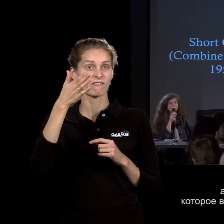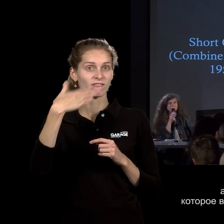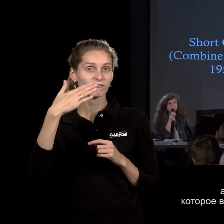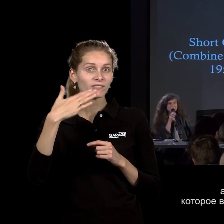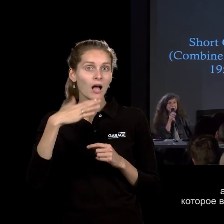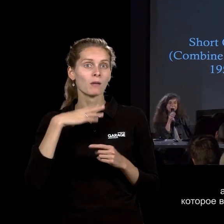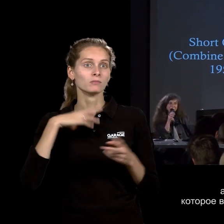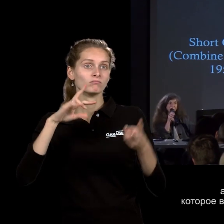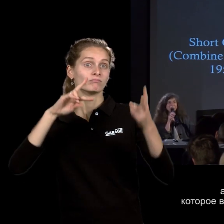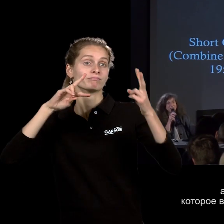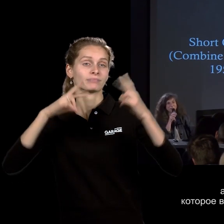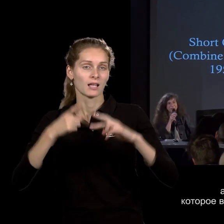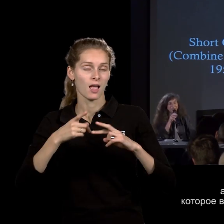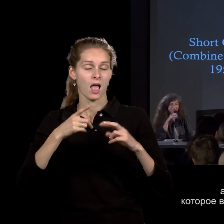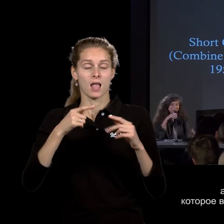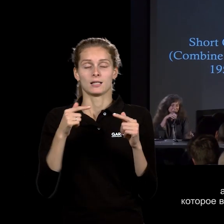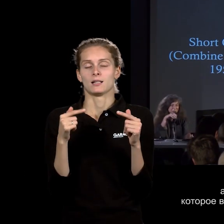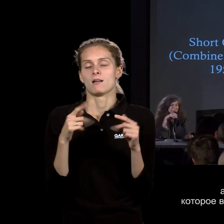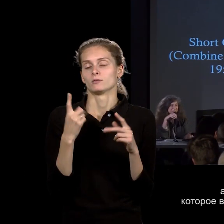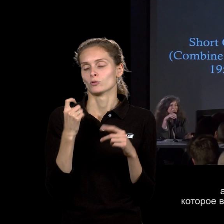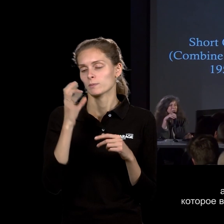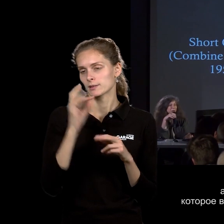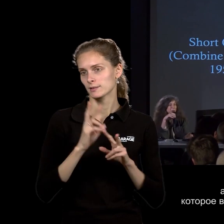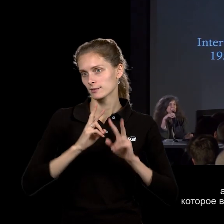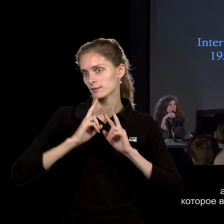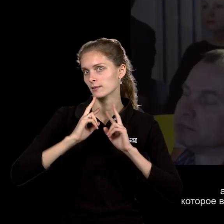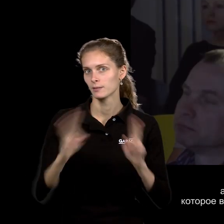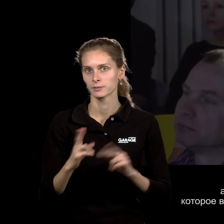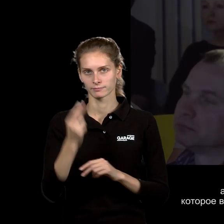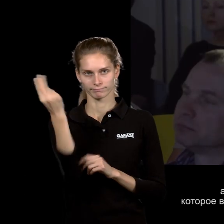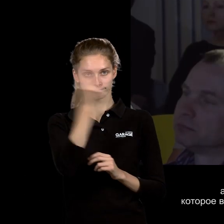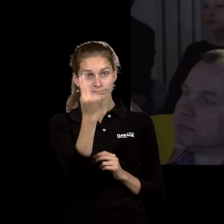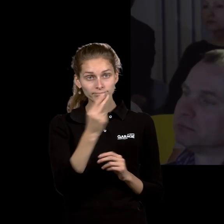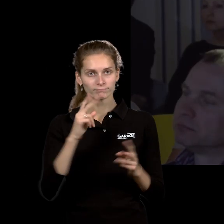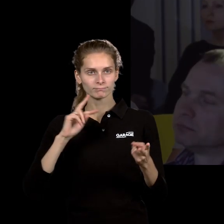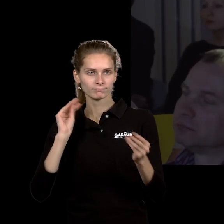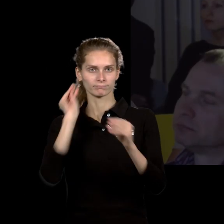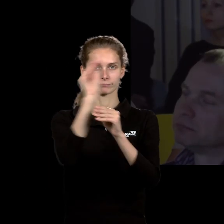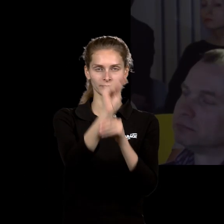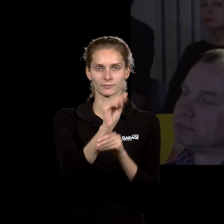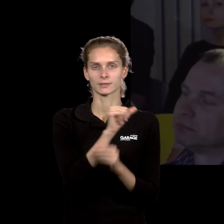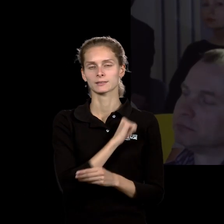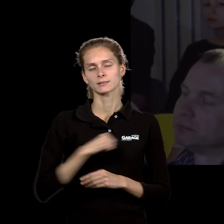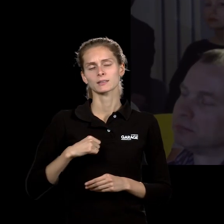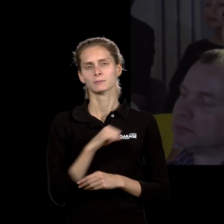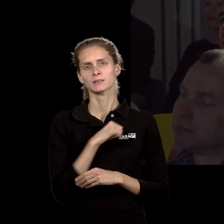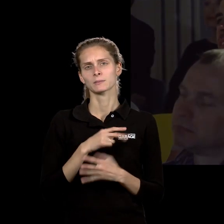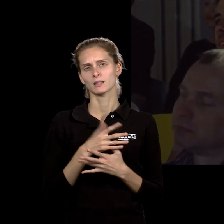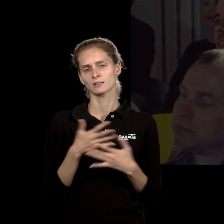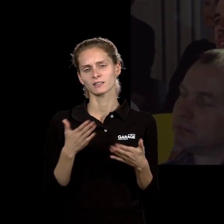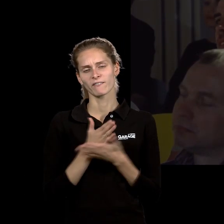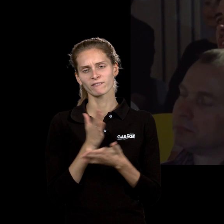произведением искусства, которое выглядит точь-в-точь так же. Это такой очень остроумный ход. Вот. И самые-самые разные вариации на